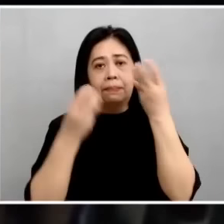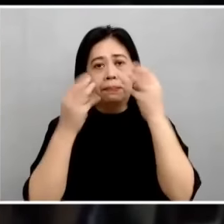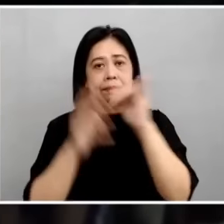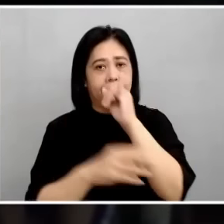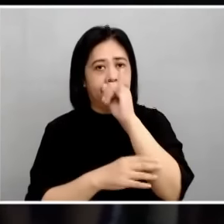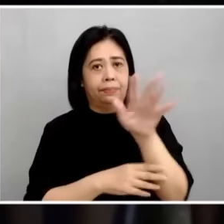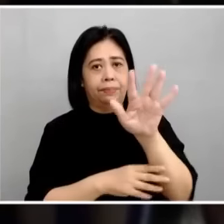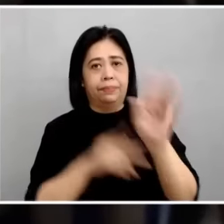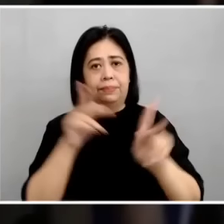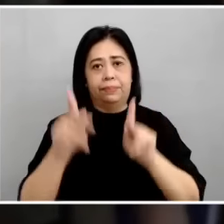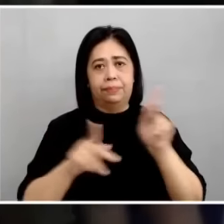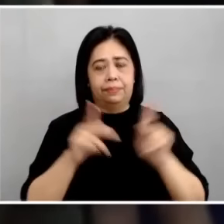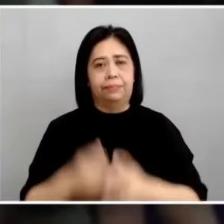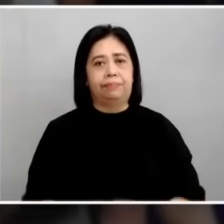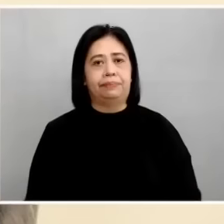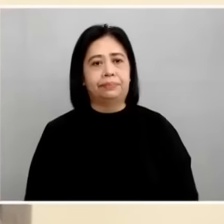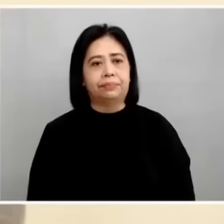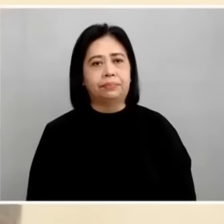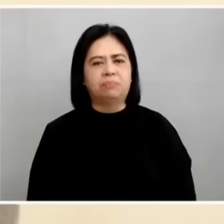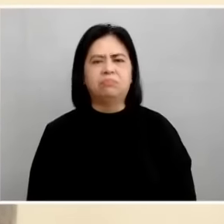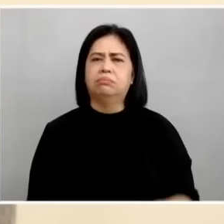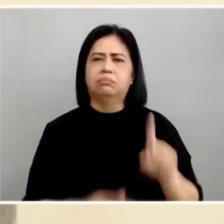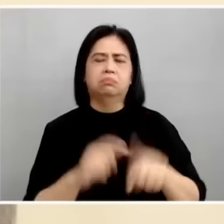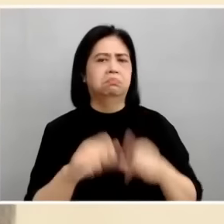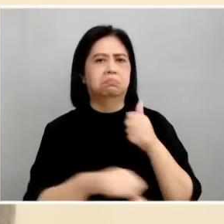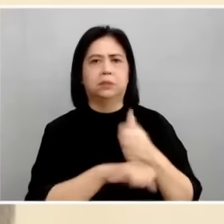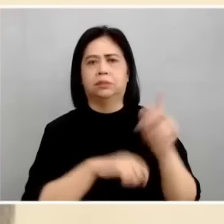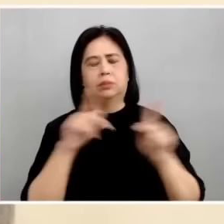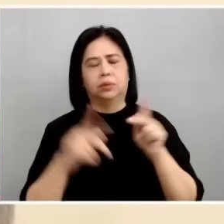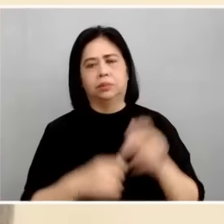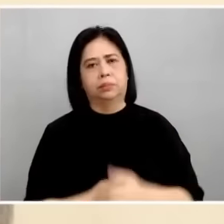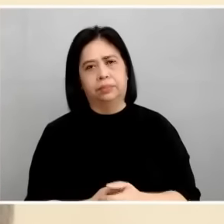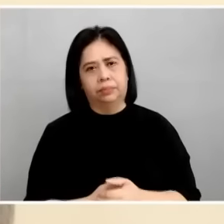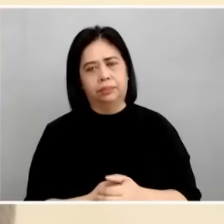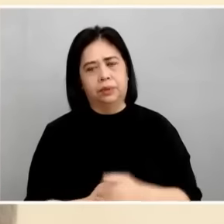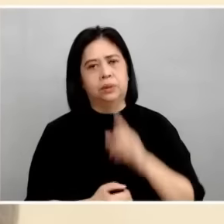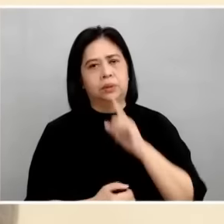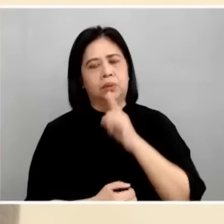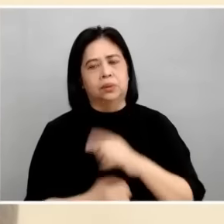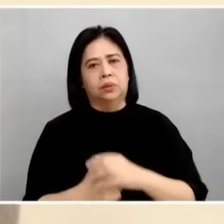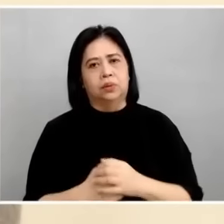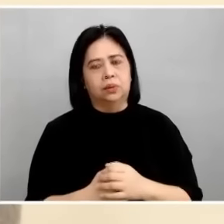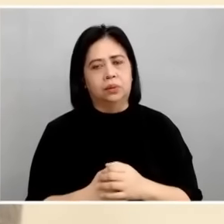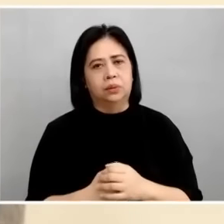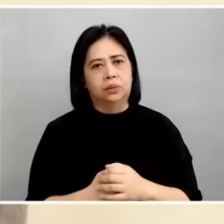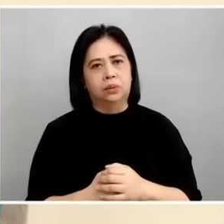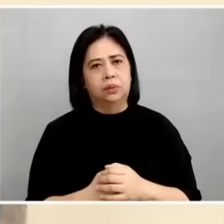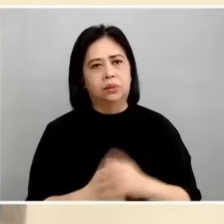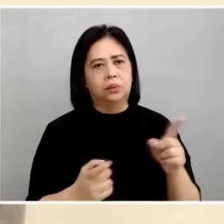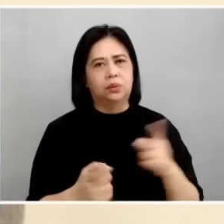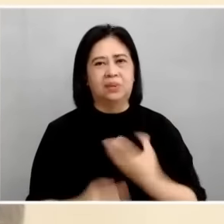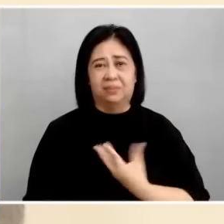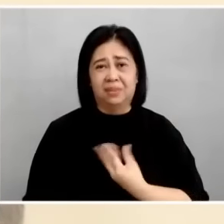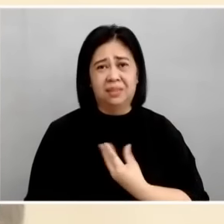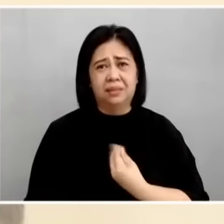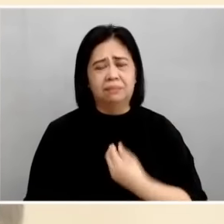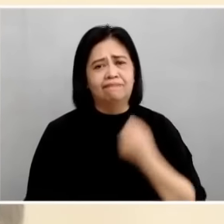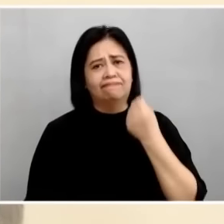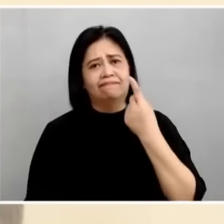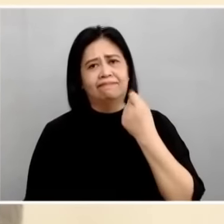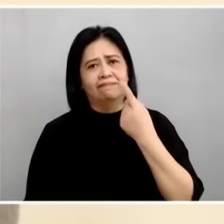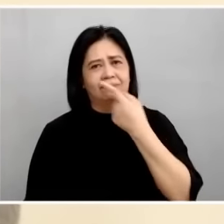sa publiko. Hindi mo masisisi ang taong bayan. Talagang yung kaba nila dahil